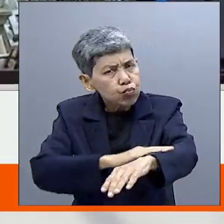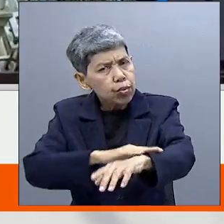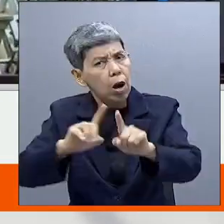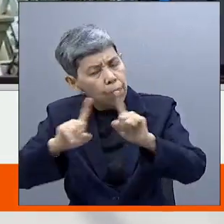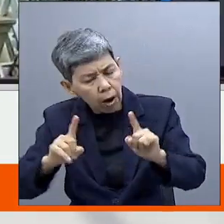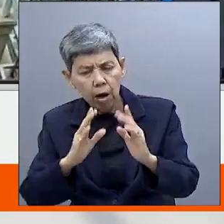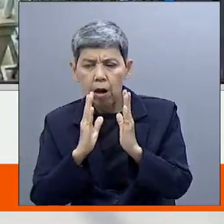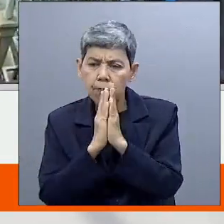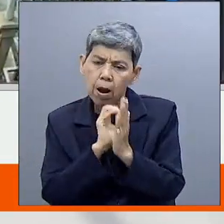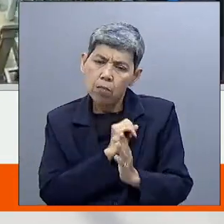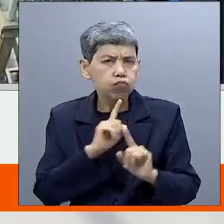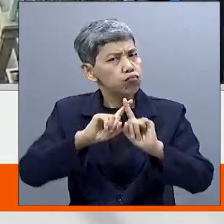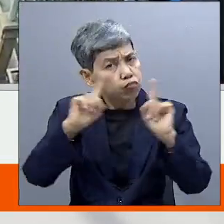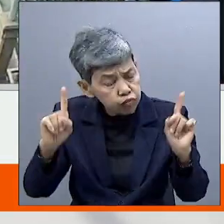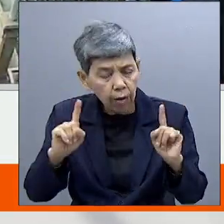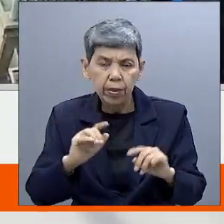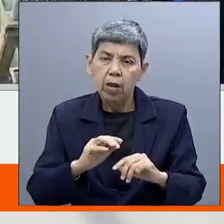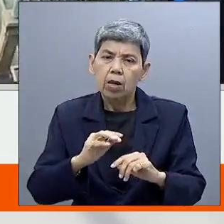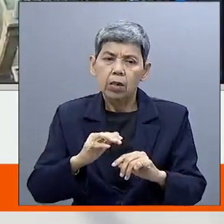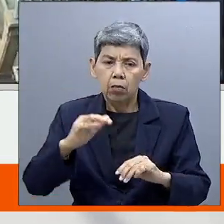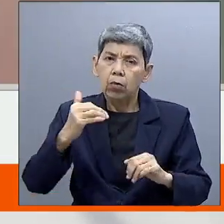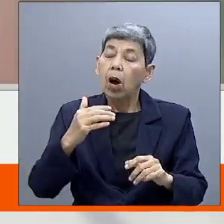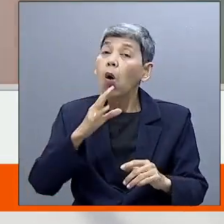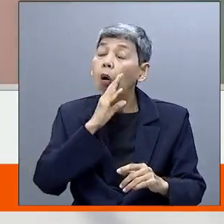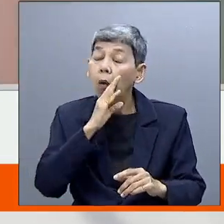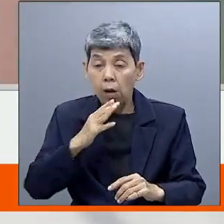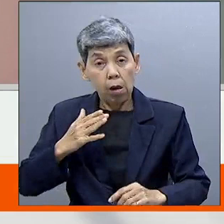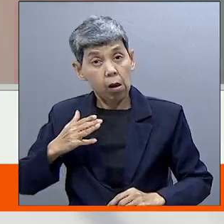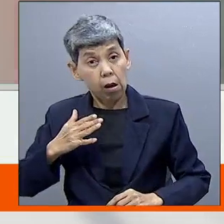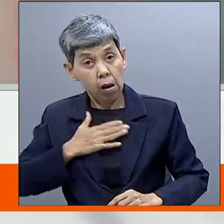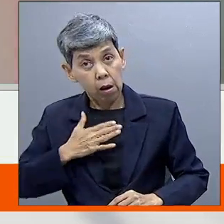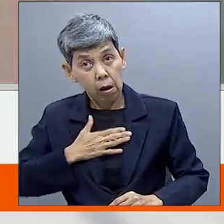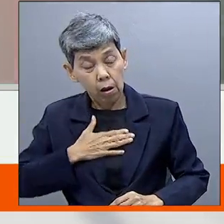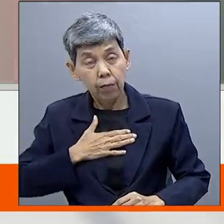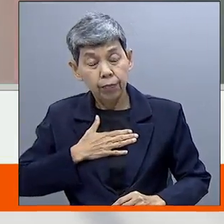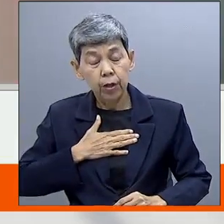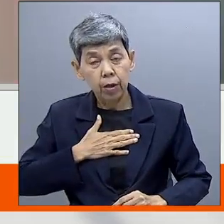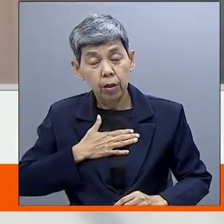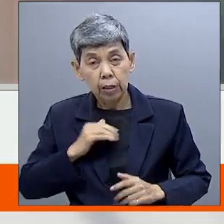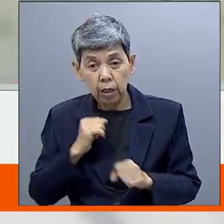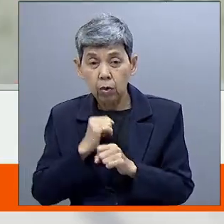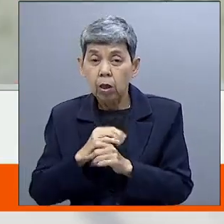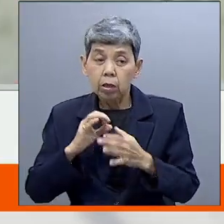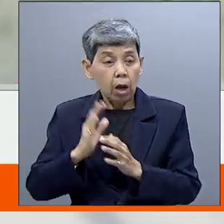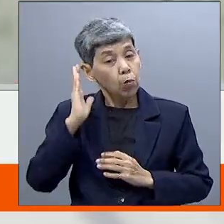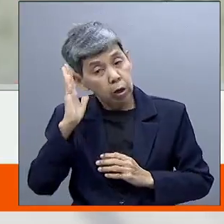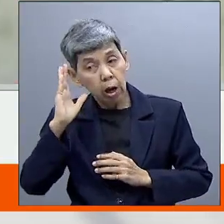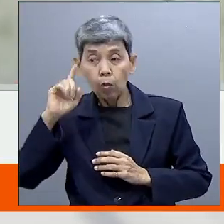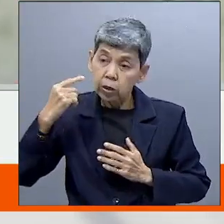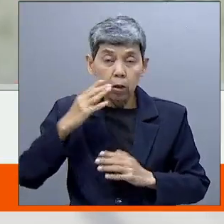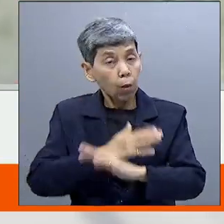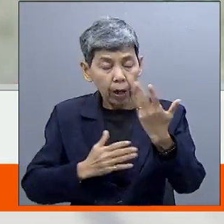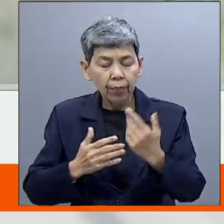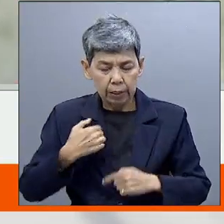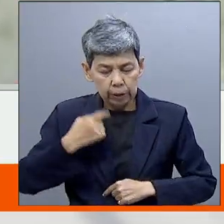สนานะครับต่างสถานะเช่นสถานภาพทางเพศหรือความพิการอะไรเงี้ยพว